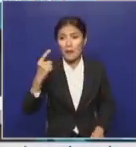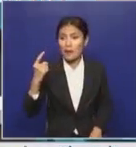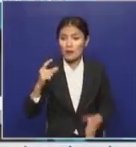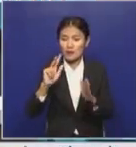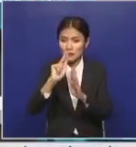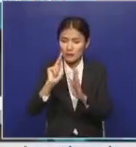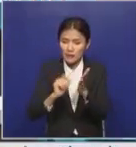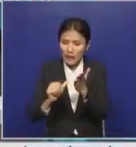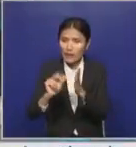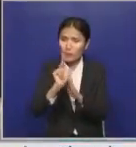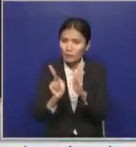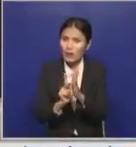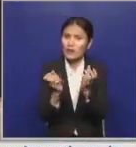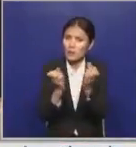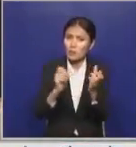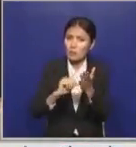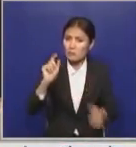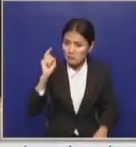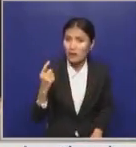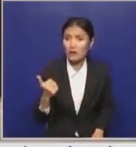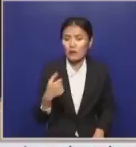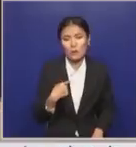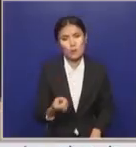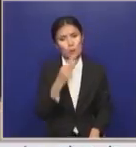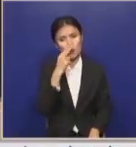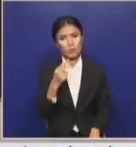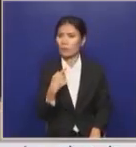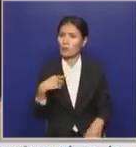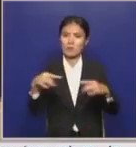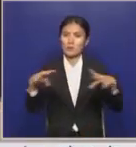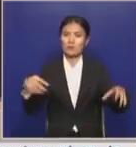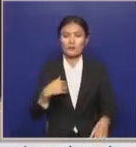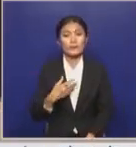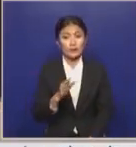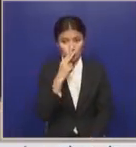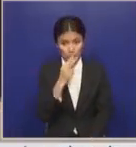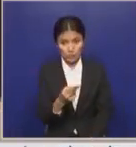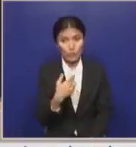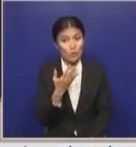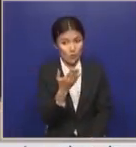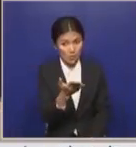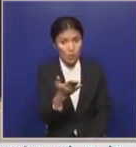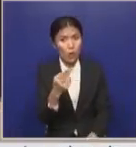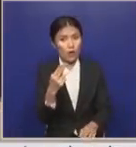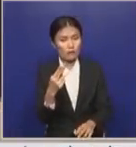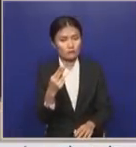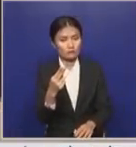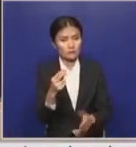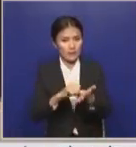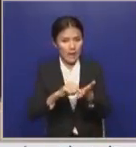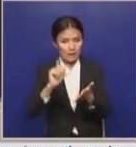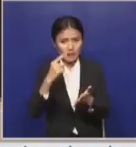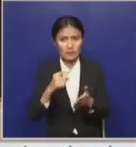คุณในบอกไปบุญเนี้ยผมขอให้ถอนไปชื่อพรรคการเมืองนะ